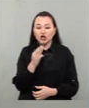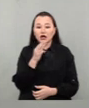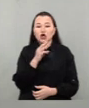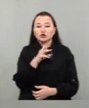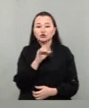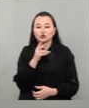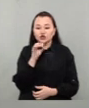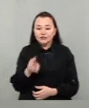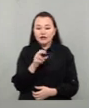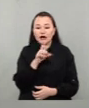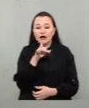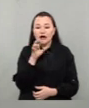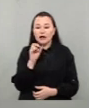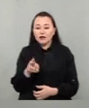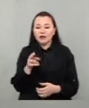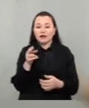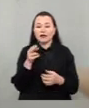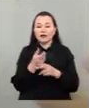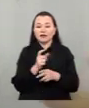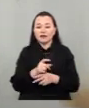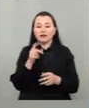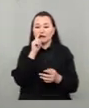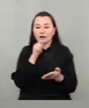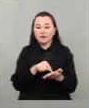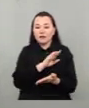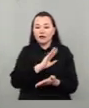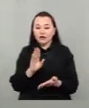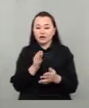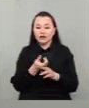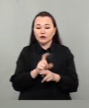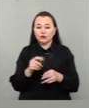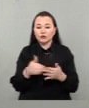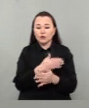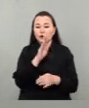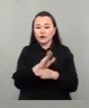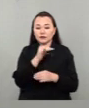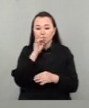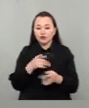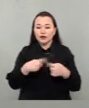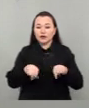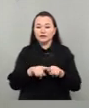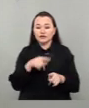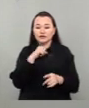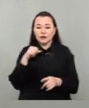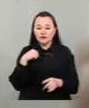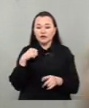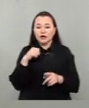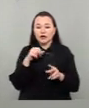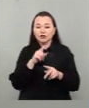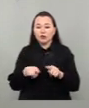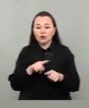Аксу арталог никакие из этих городов не подпадают под новый приказ не могут организовать самостоятельно